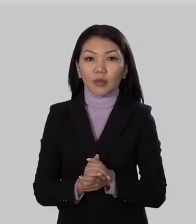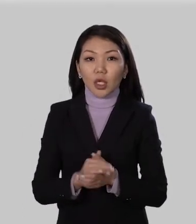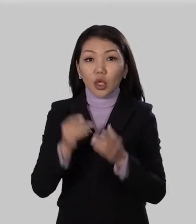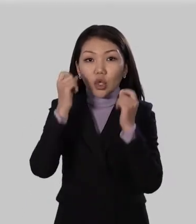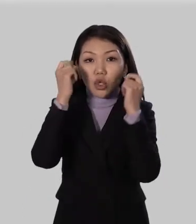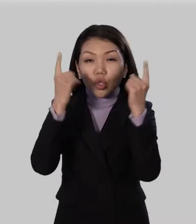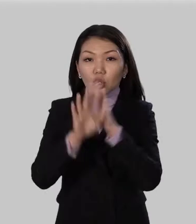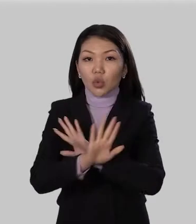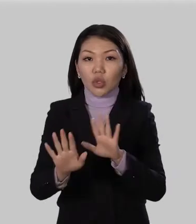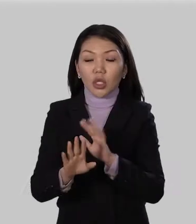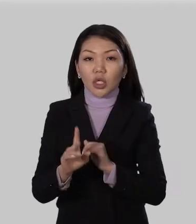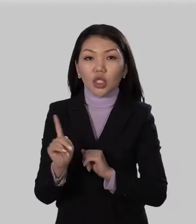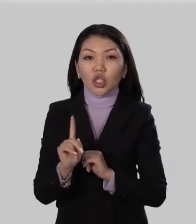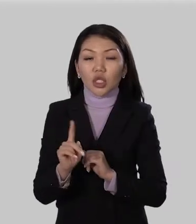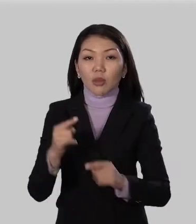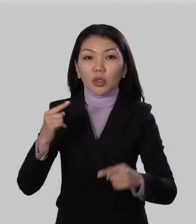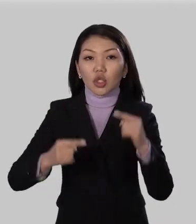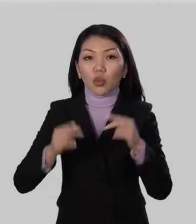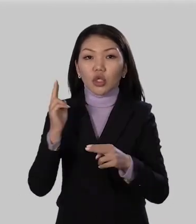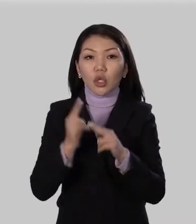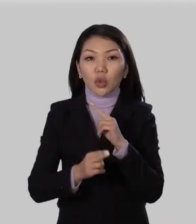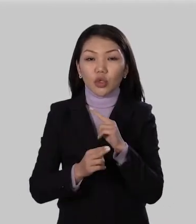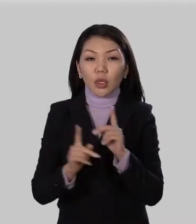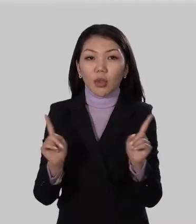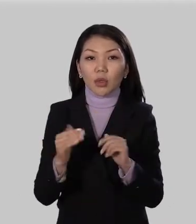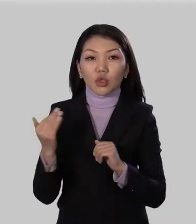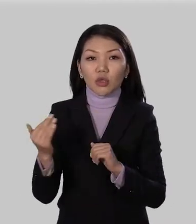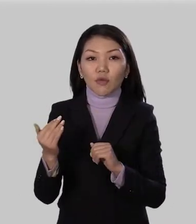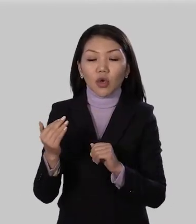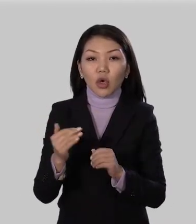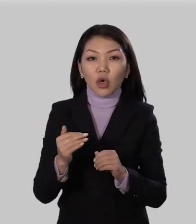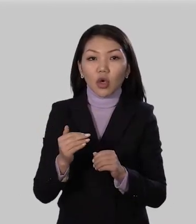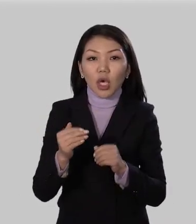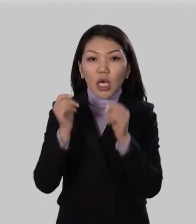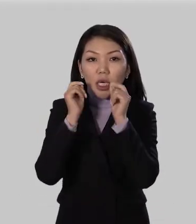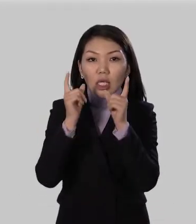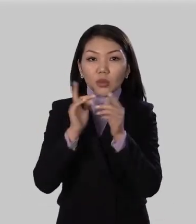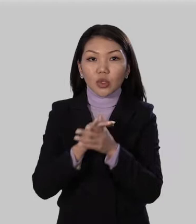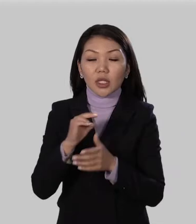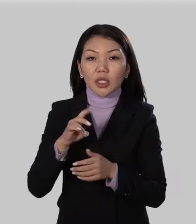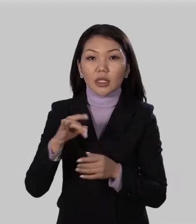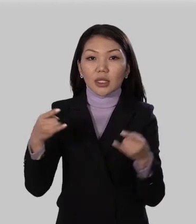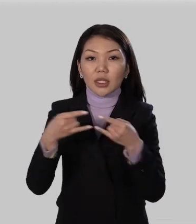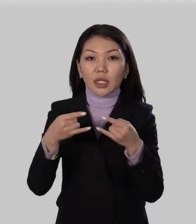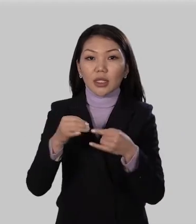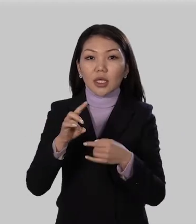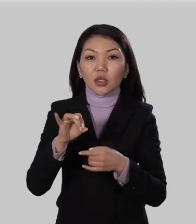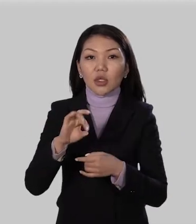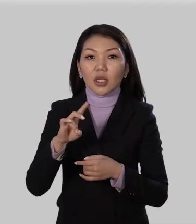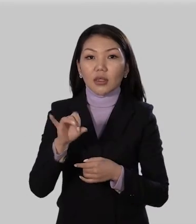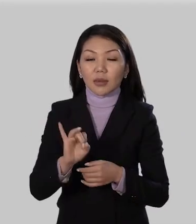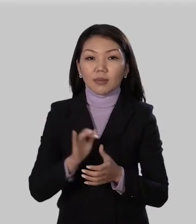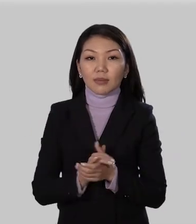Так он и не узнал, чем спор закончился, потому что его разбудила трансляция радионяни.